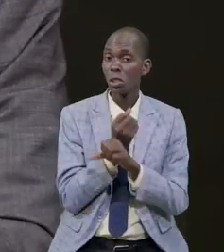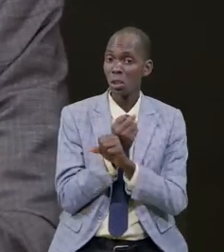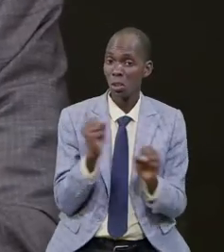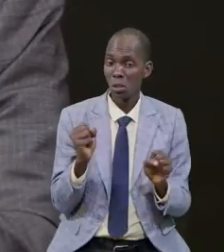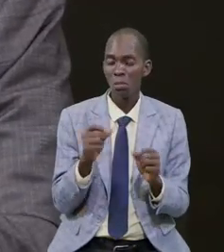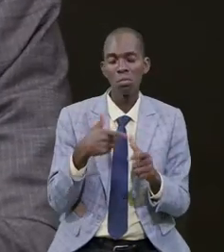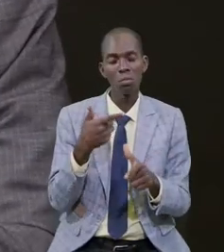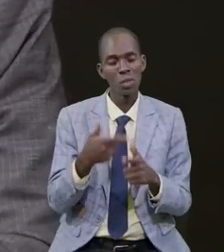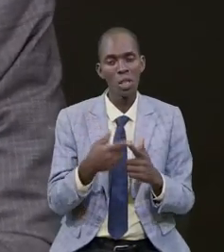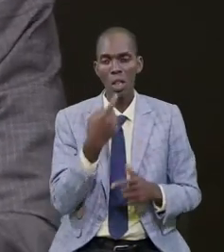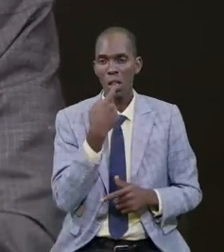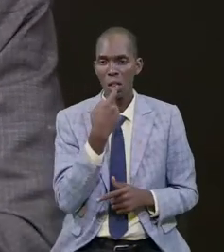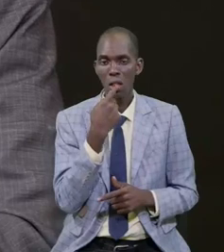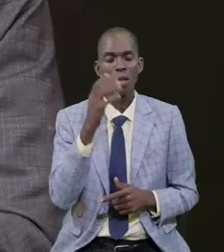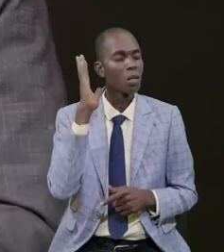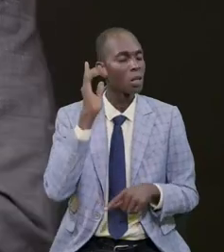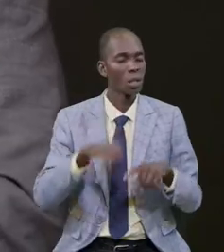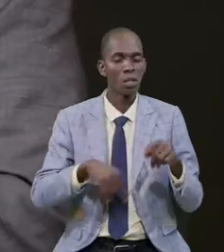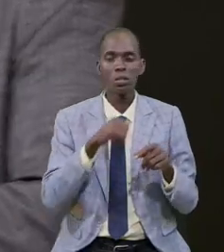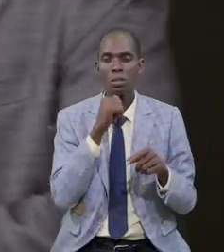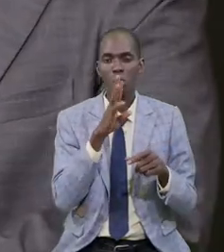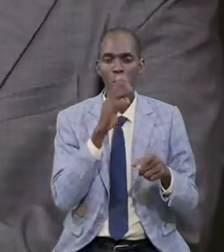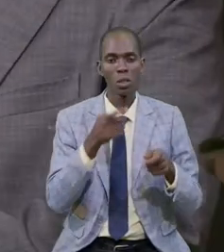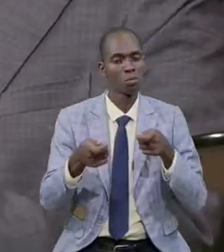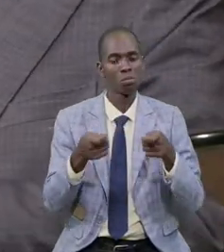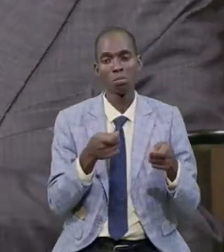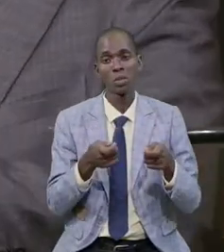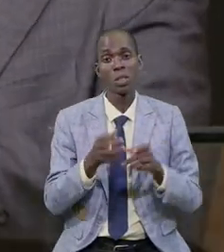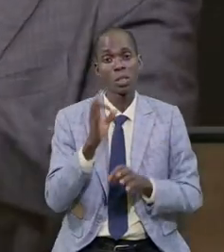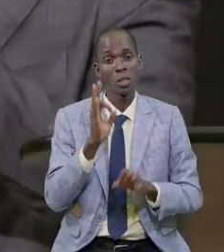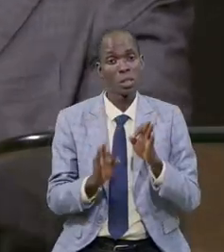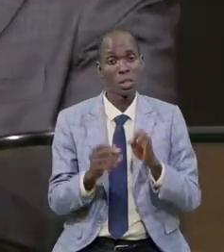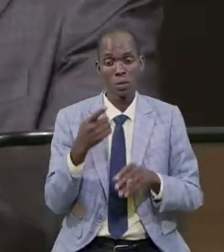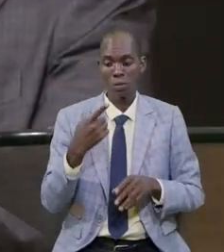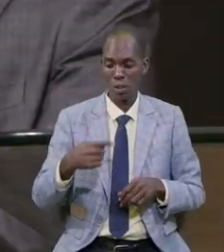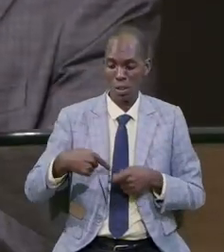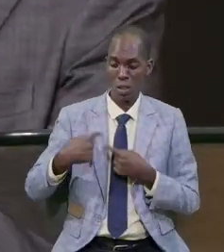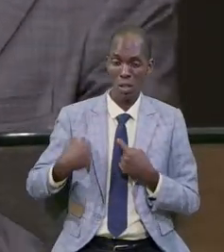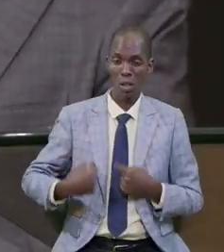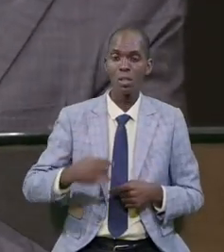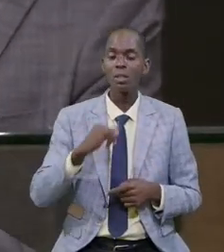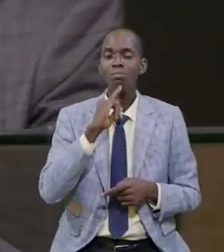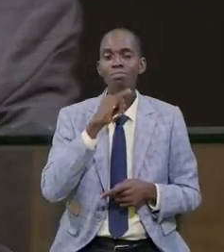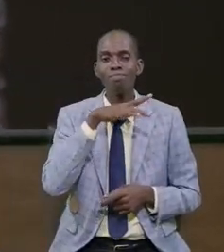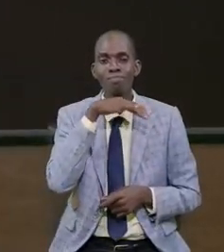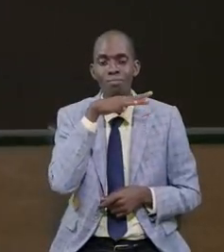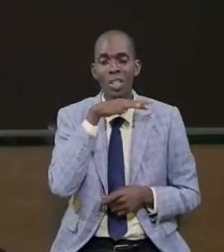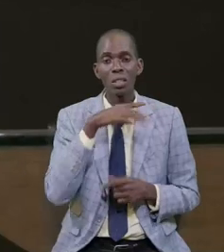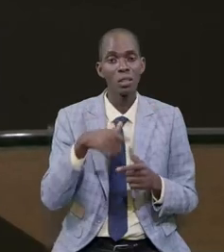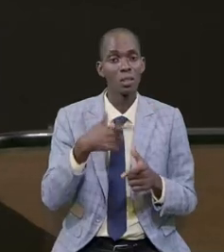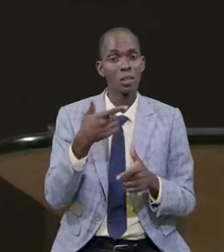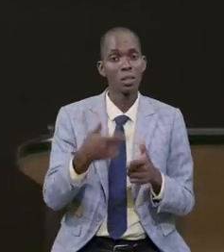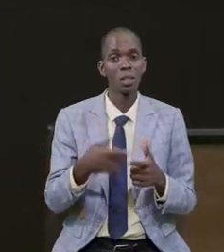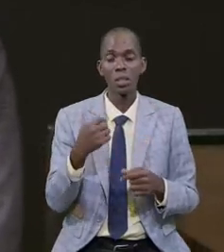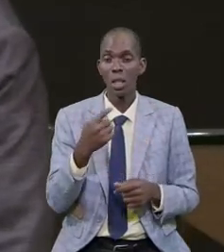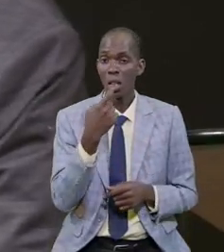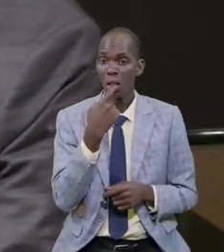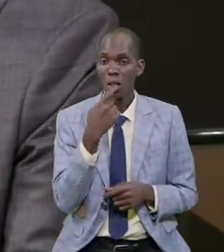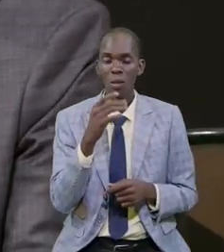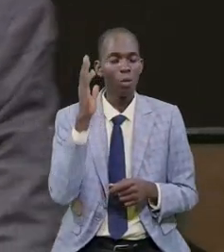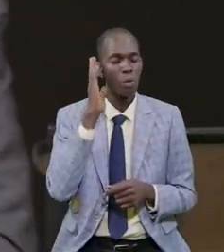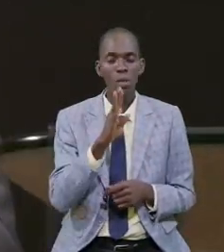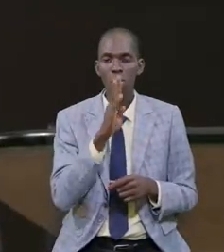langue sera non domptée. Si le cœur est charnel, la langue